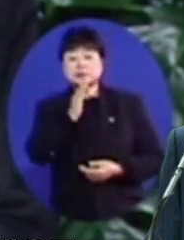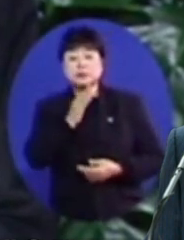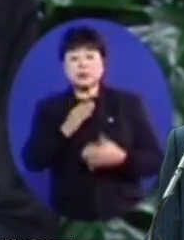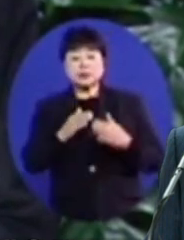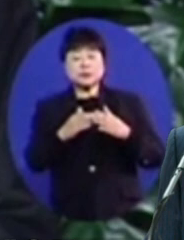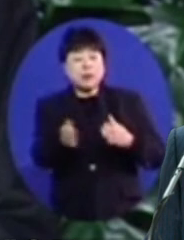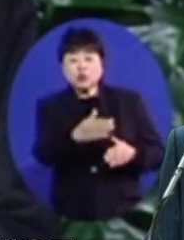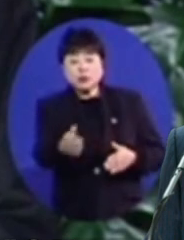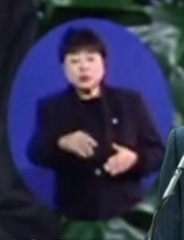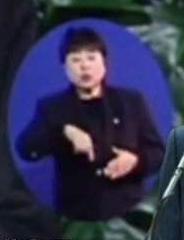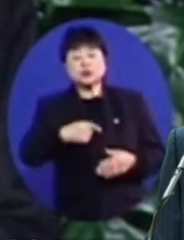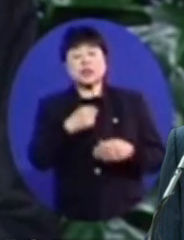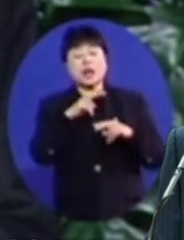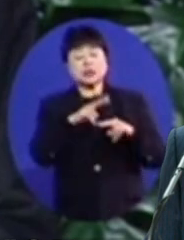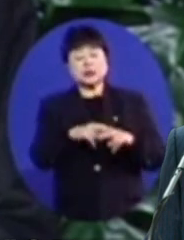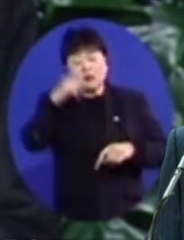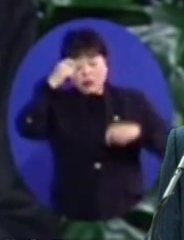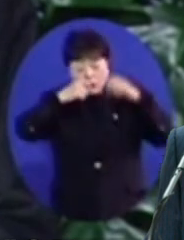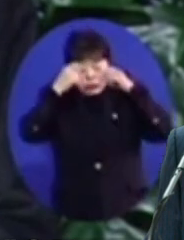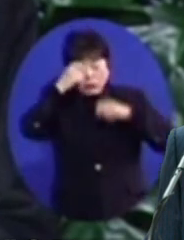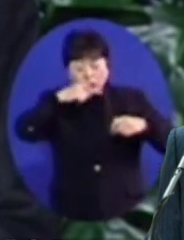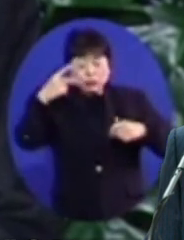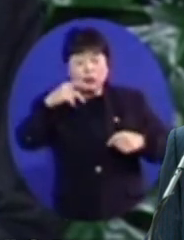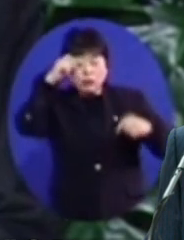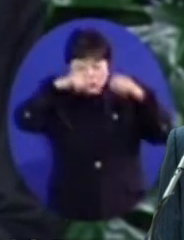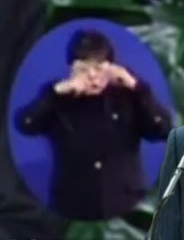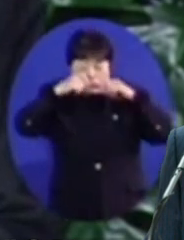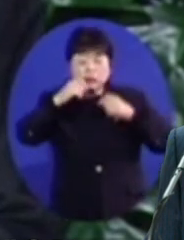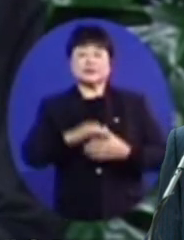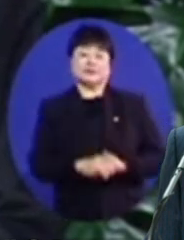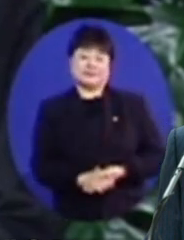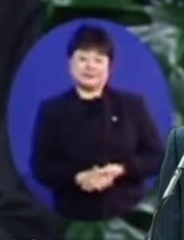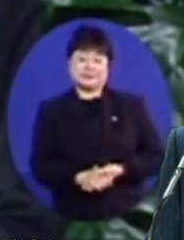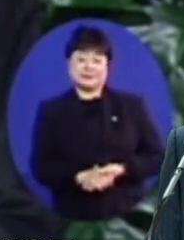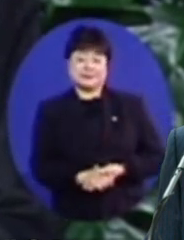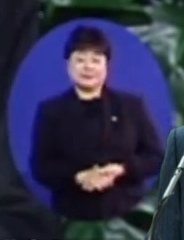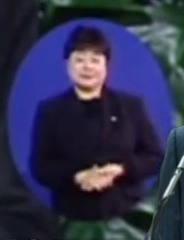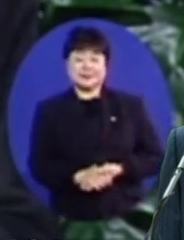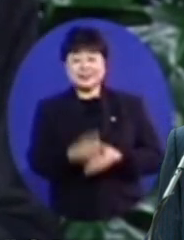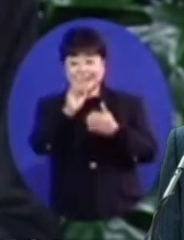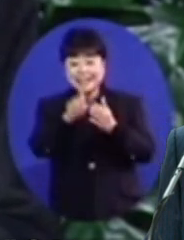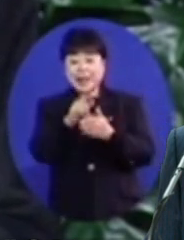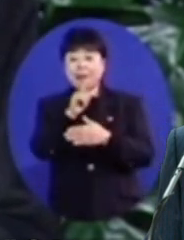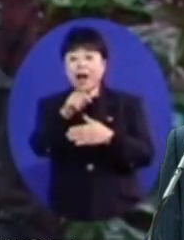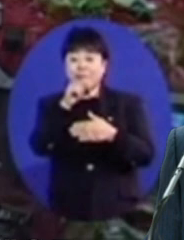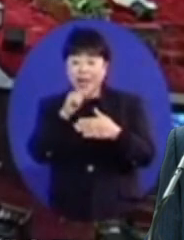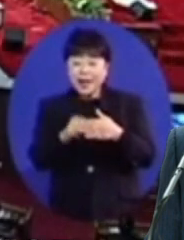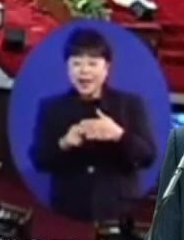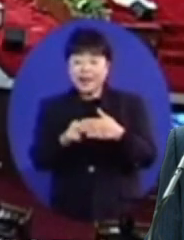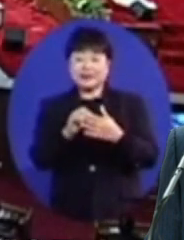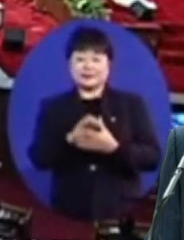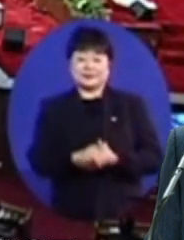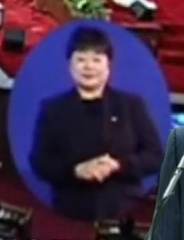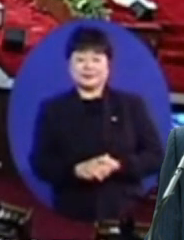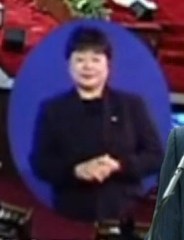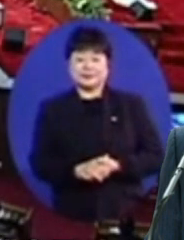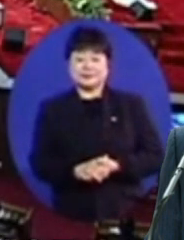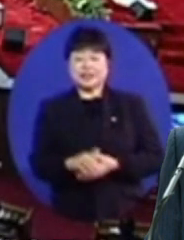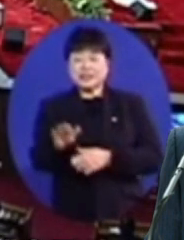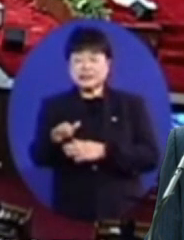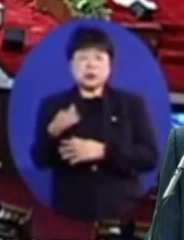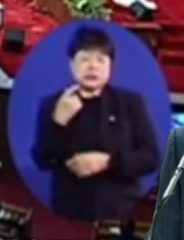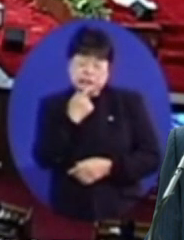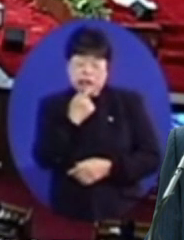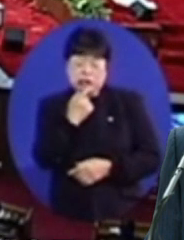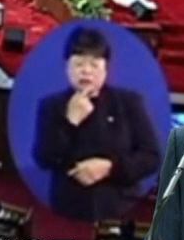빈집에 혼자 앉아서 울고 또 울고 또 울고 또 울었습니다 그때 내 마음속에 시골이